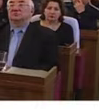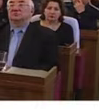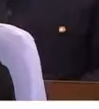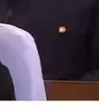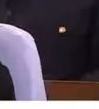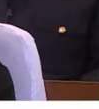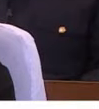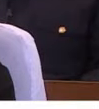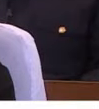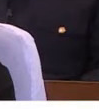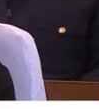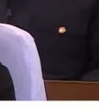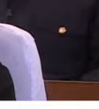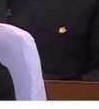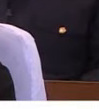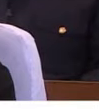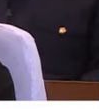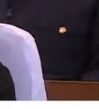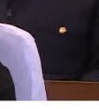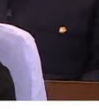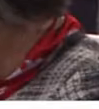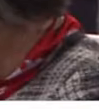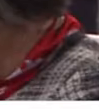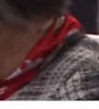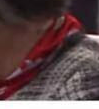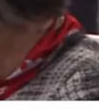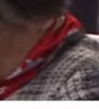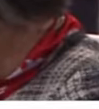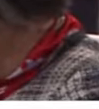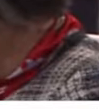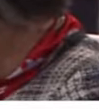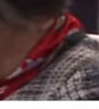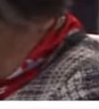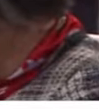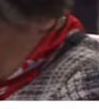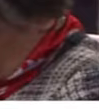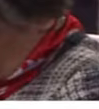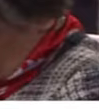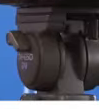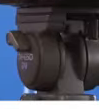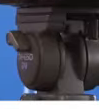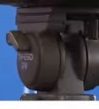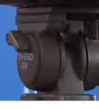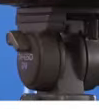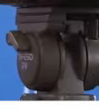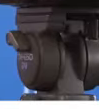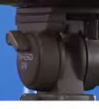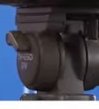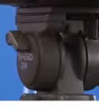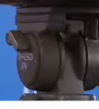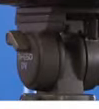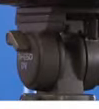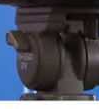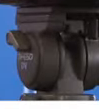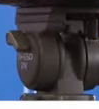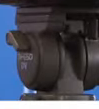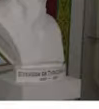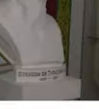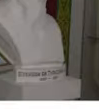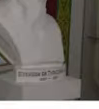положение государственного языка в правовой сфере. Одной из ключевых проблем в том, что юристы используют профессиональные термины на русском языке, говорят